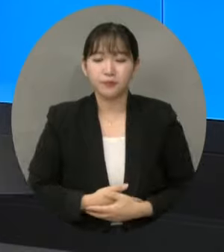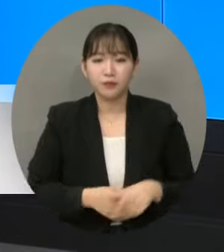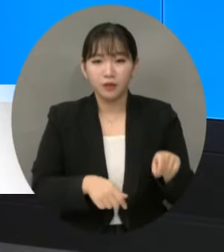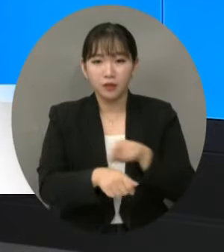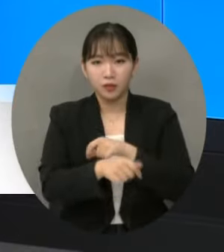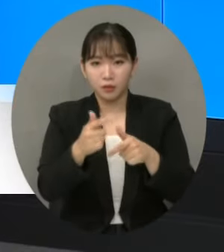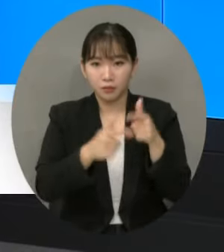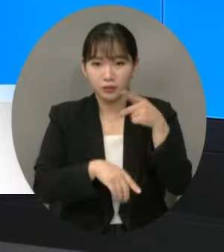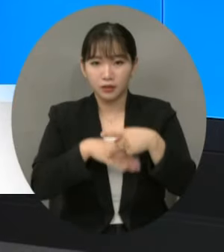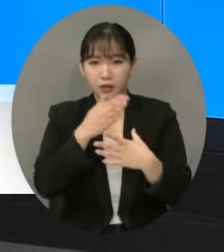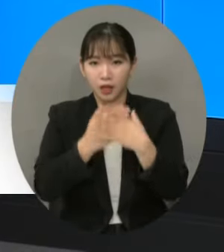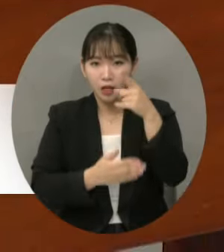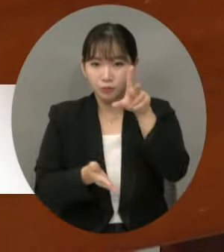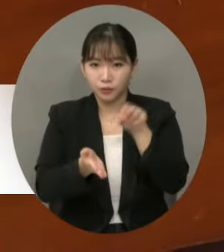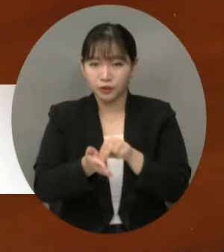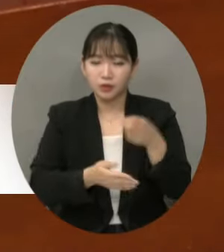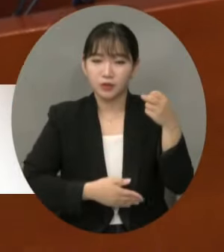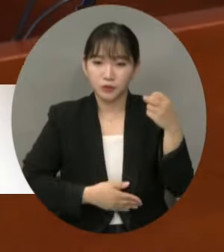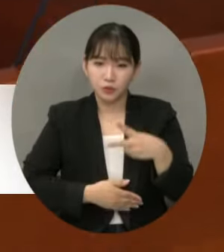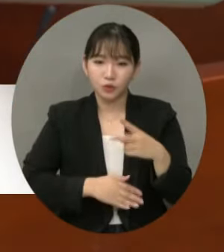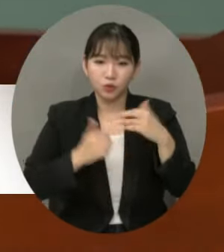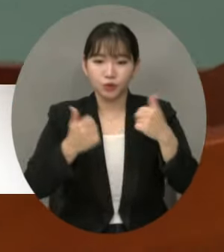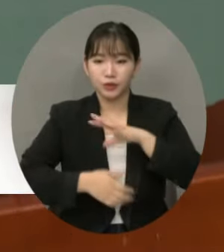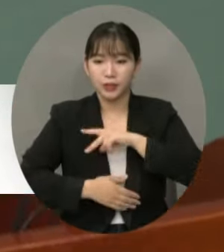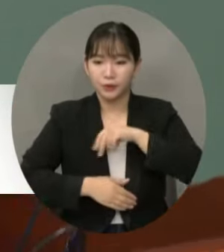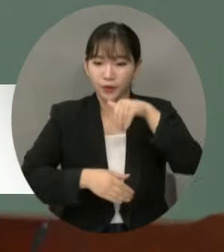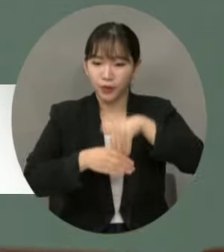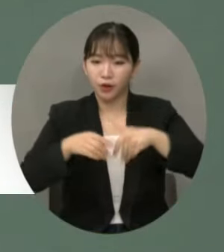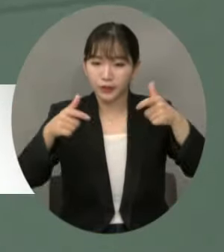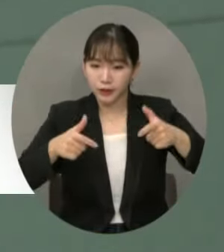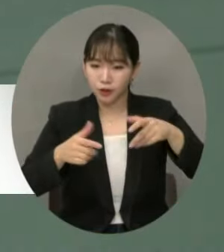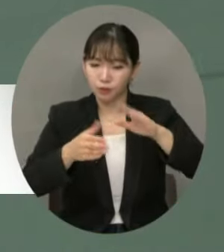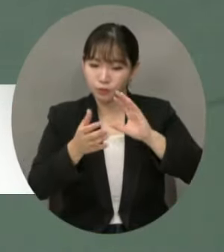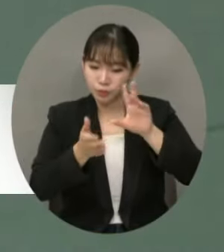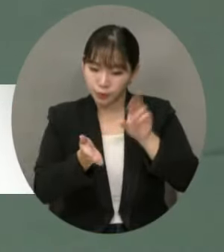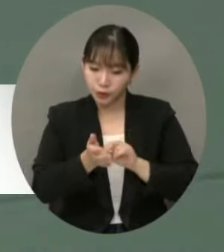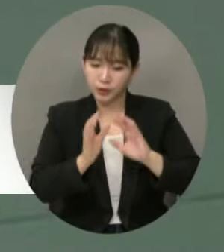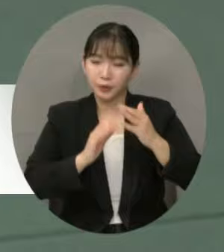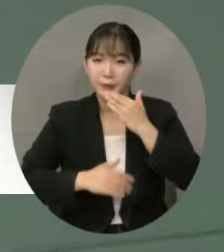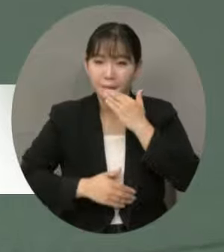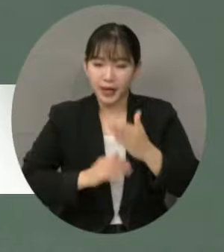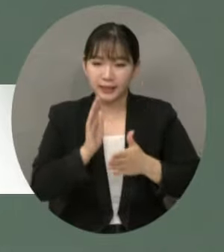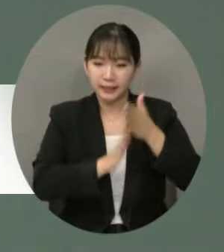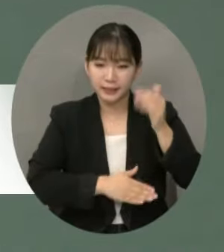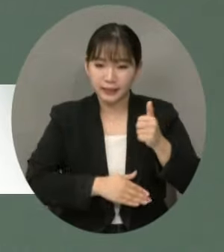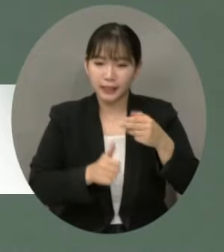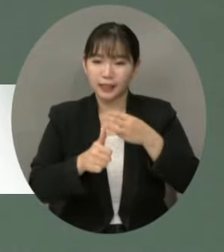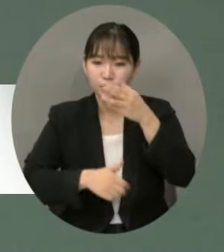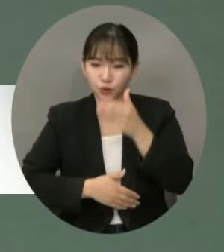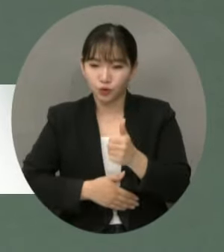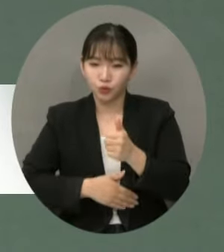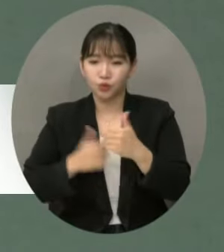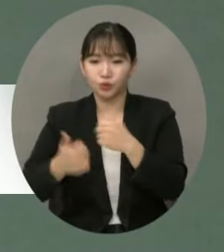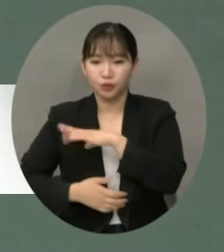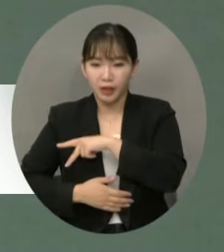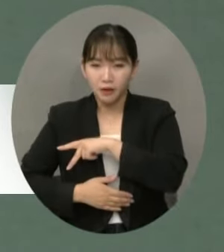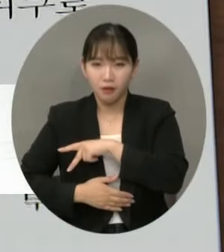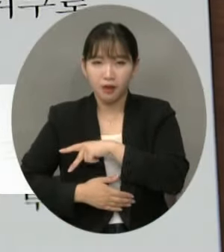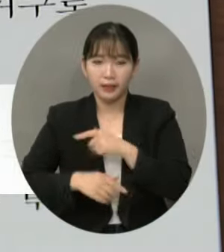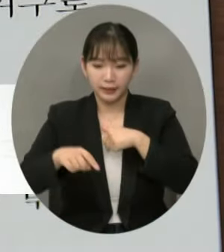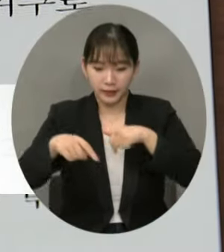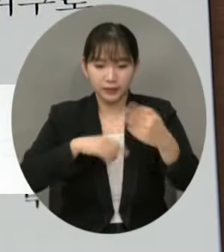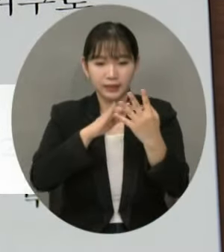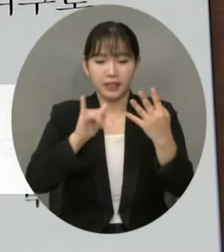특히 목포신안 통합 문제는 물론 국회의원 선거구 문제까지 논의할 수 있는 시장, 군수, 국회의원 등